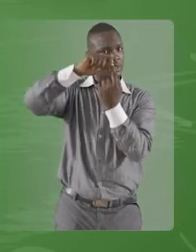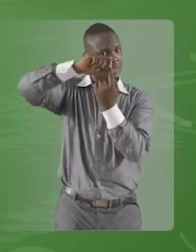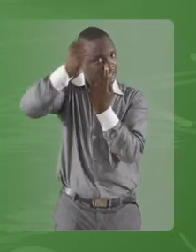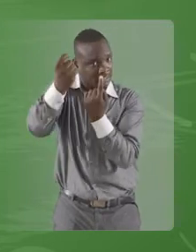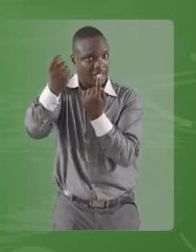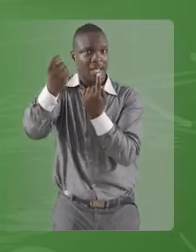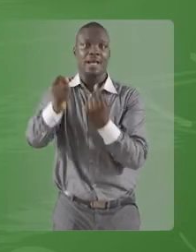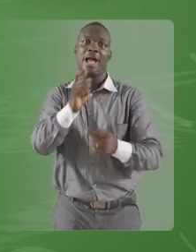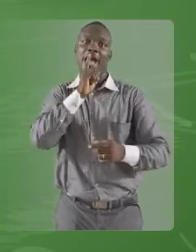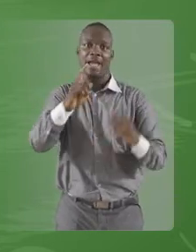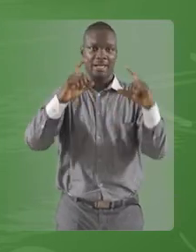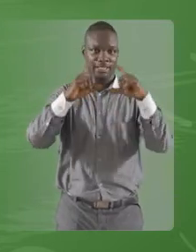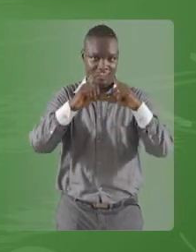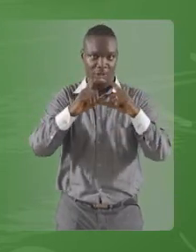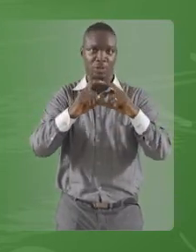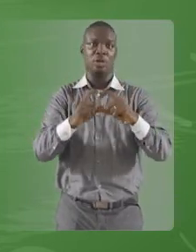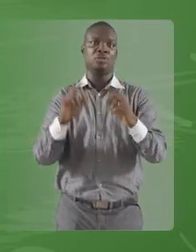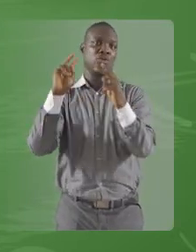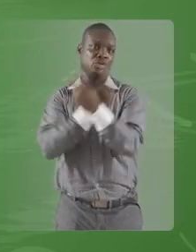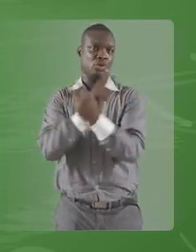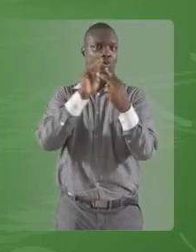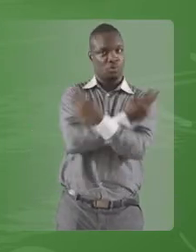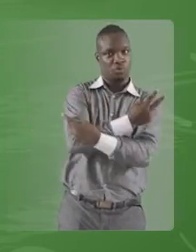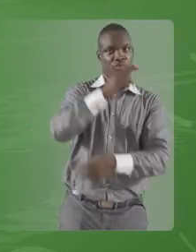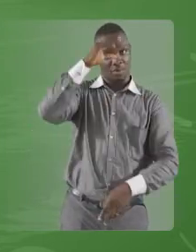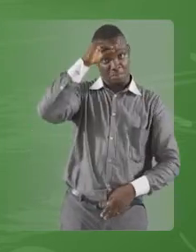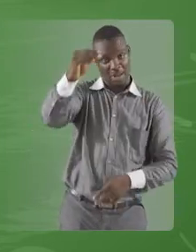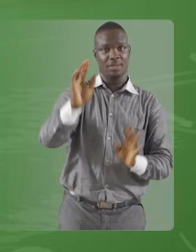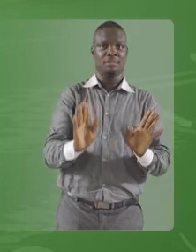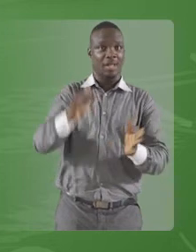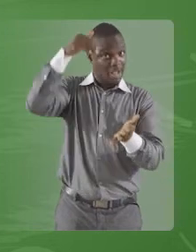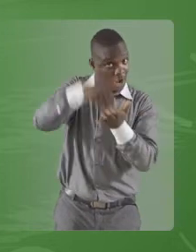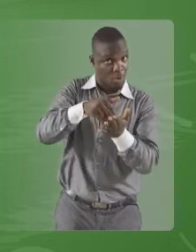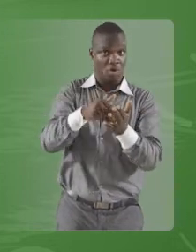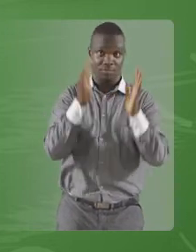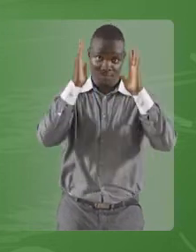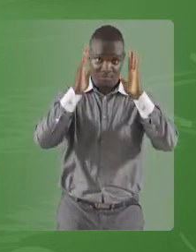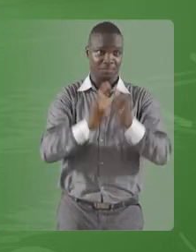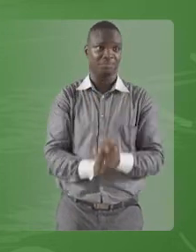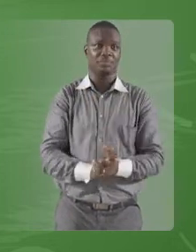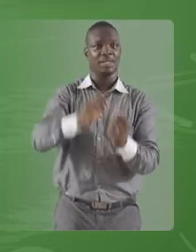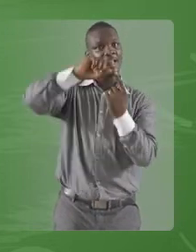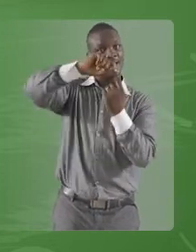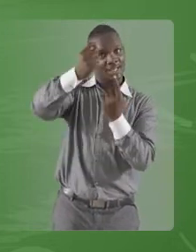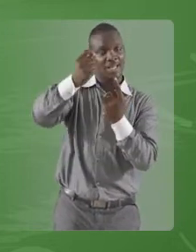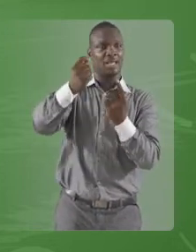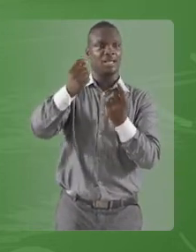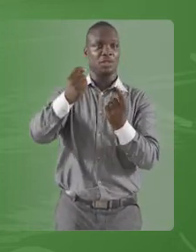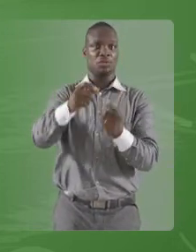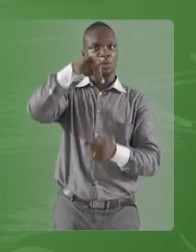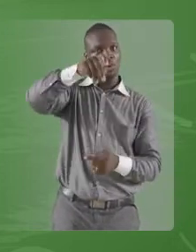est la cellule reproductrice mâle. Je reprends la conclusion. Le grain de pollen formé